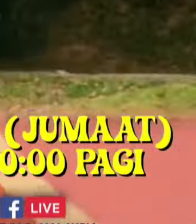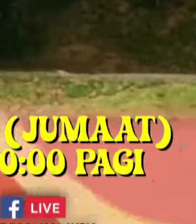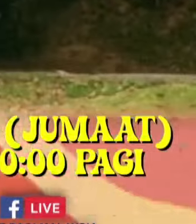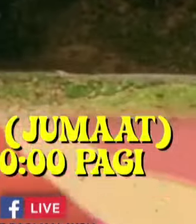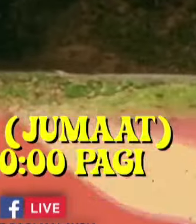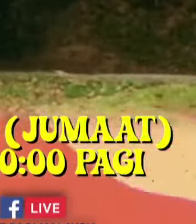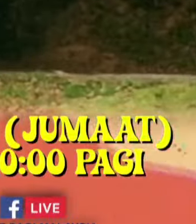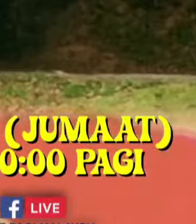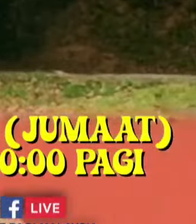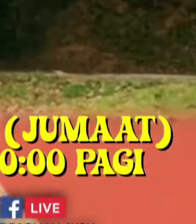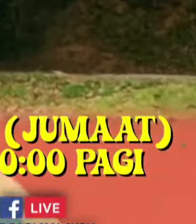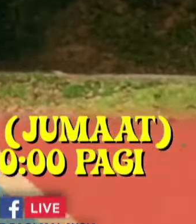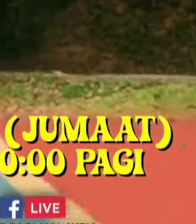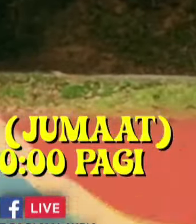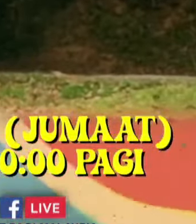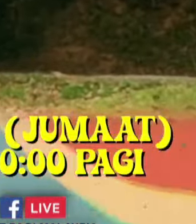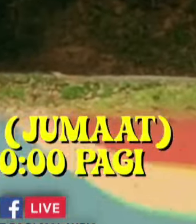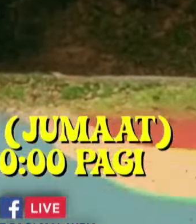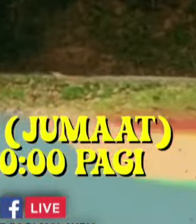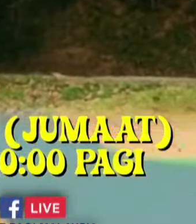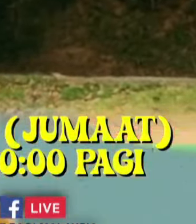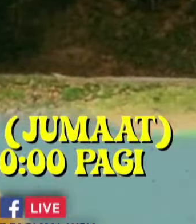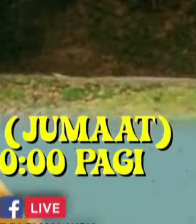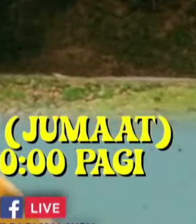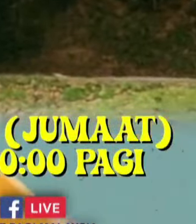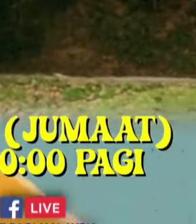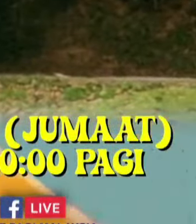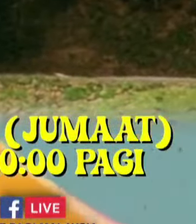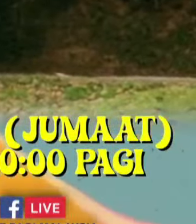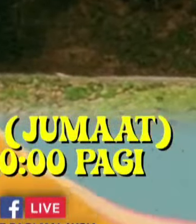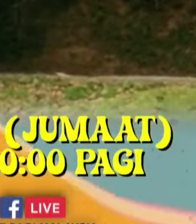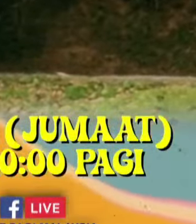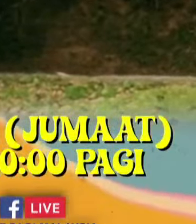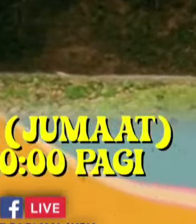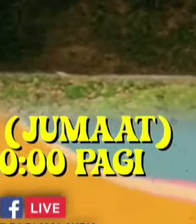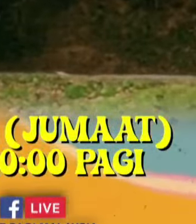terucap bila kau berubah